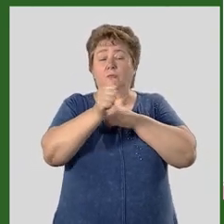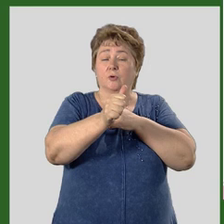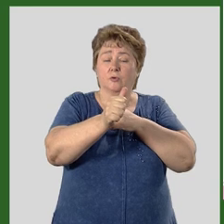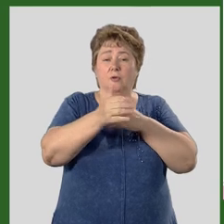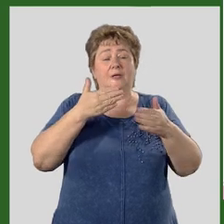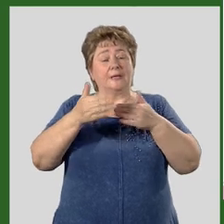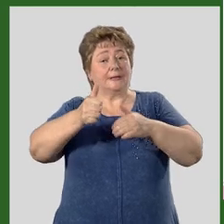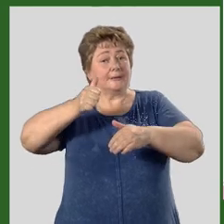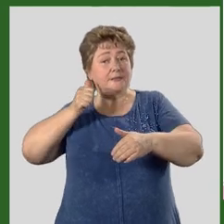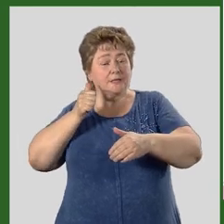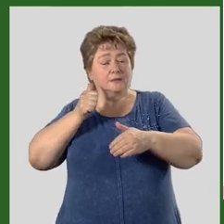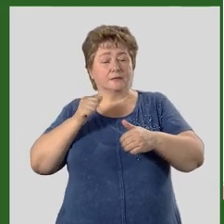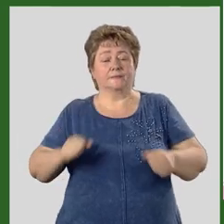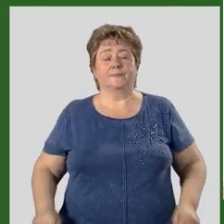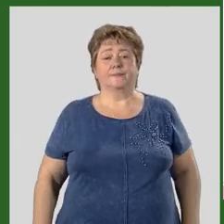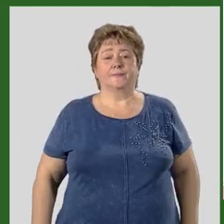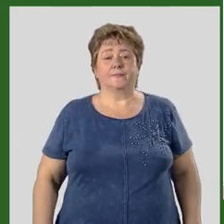назад.